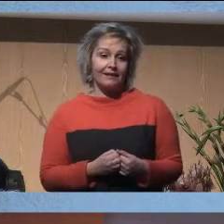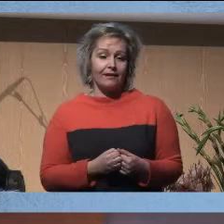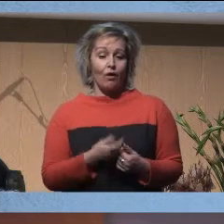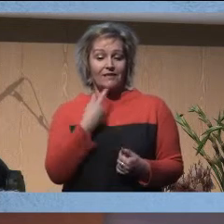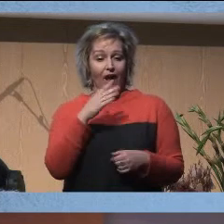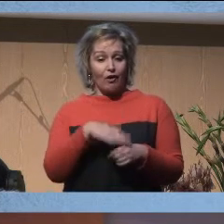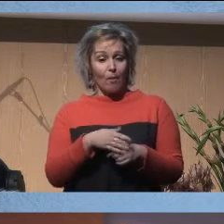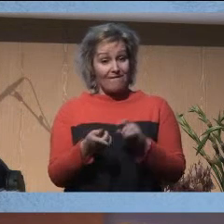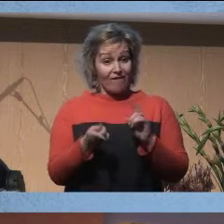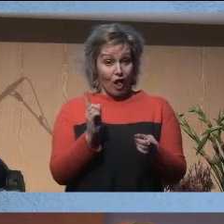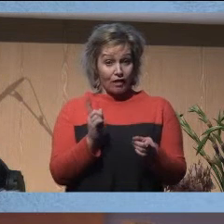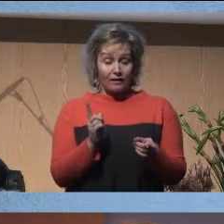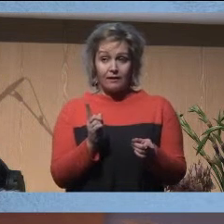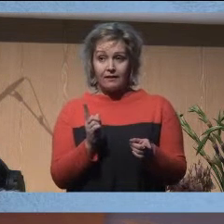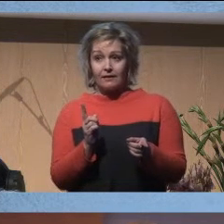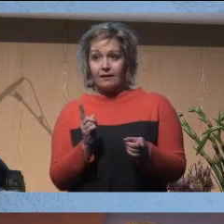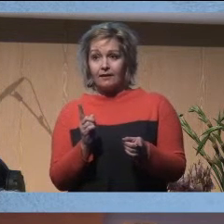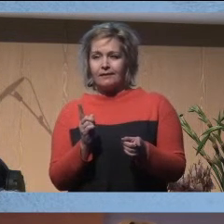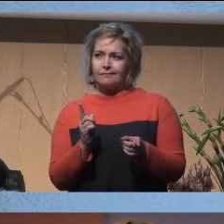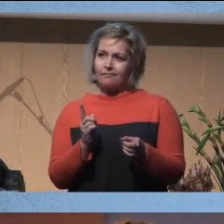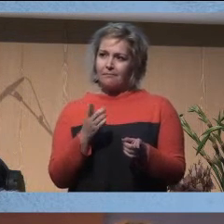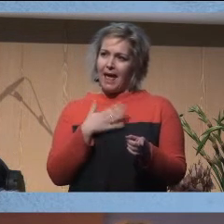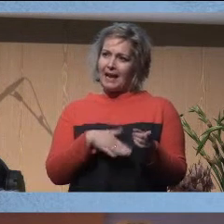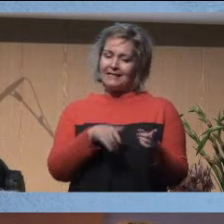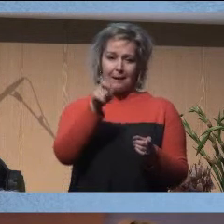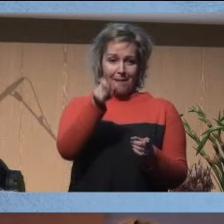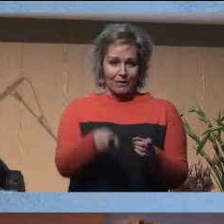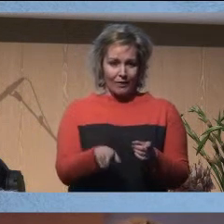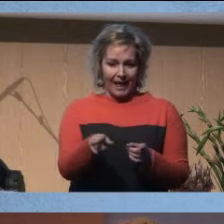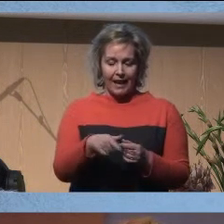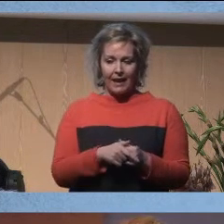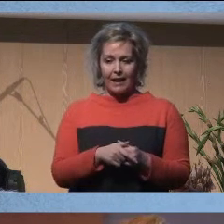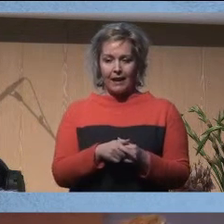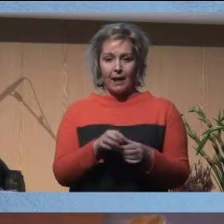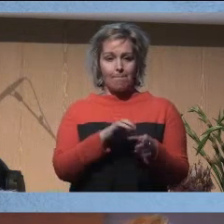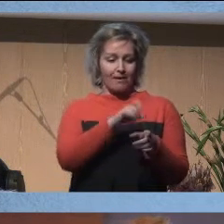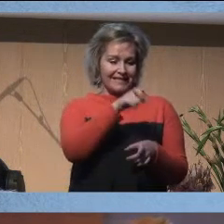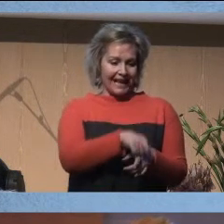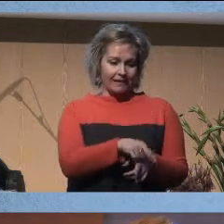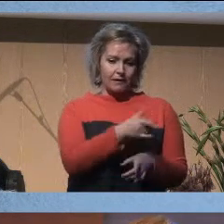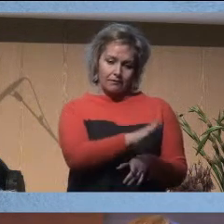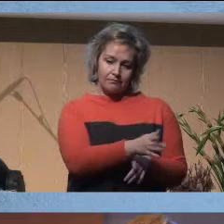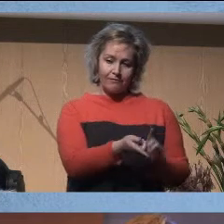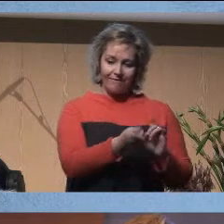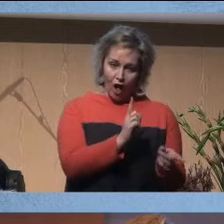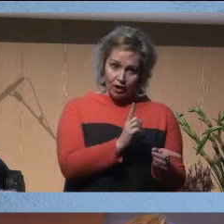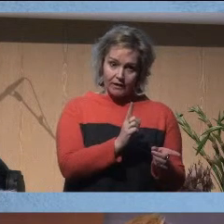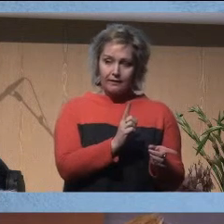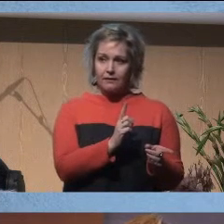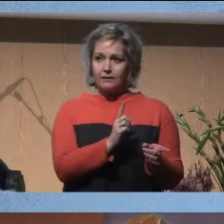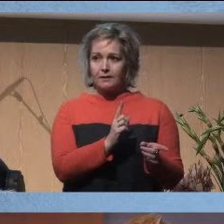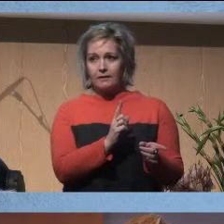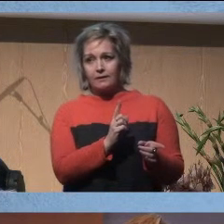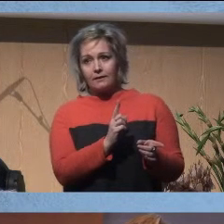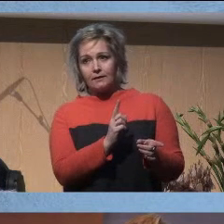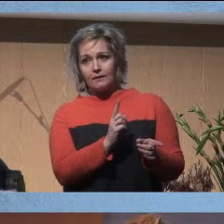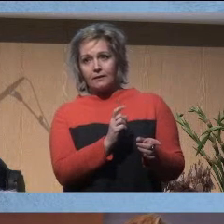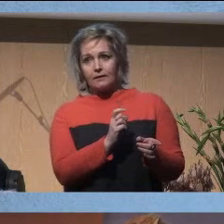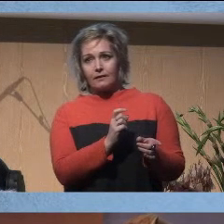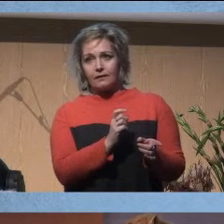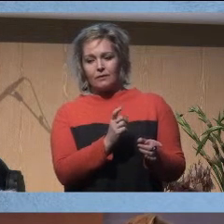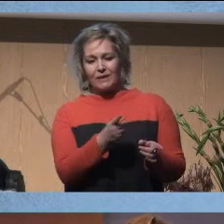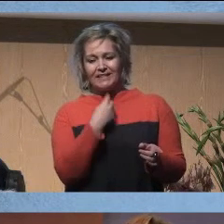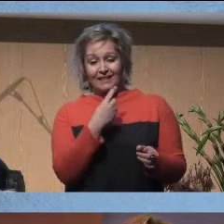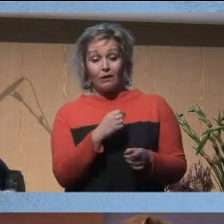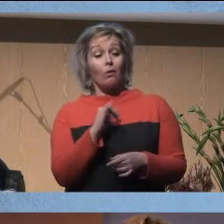Når vi snakker om valg med helsepersonell, at pasienten skal ta sine egne valg, så